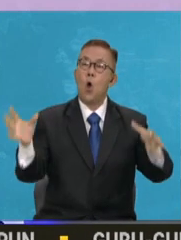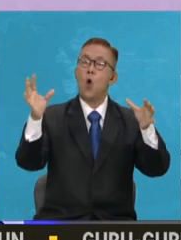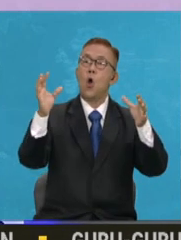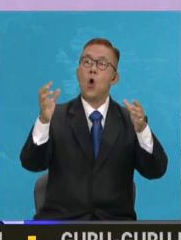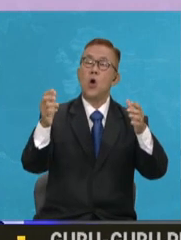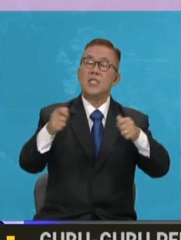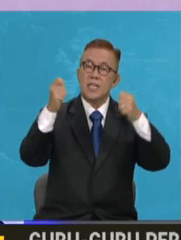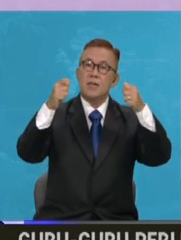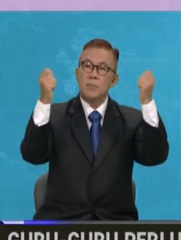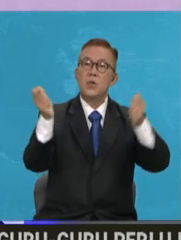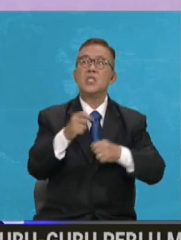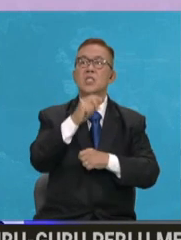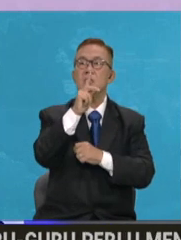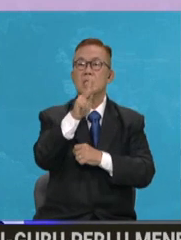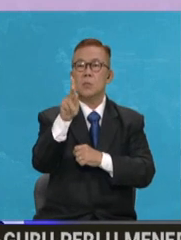2022